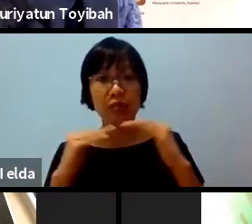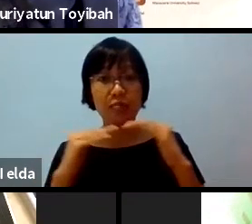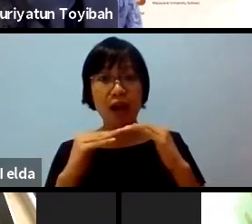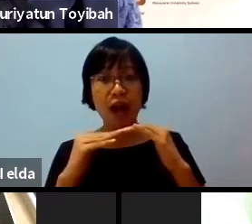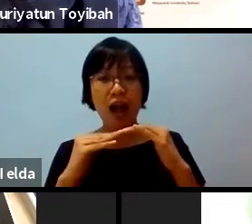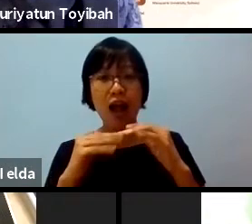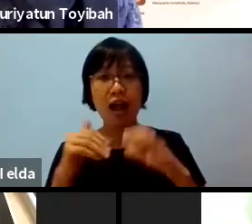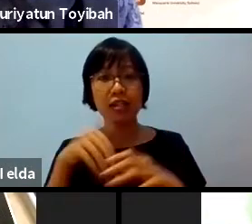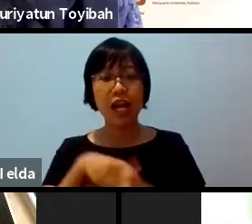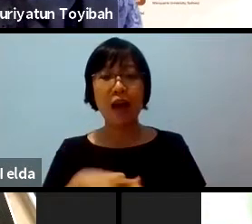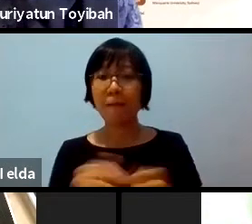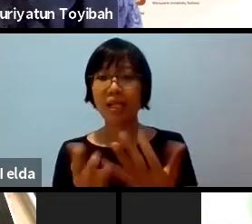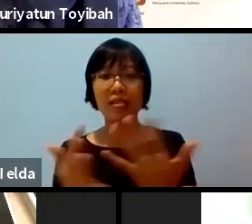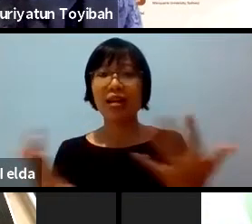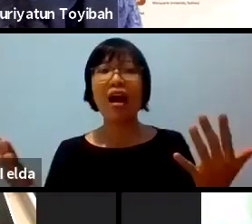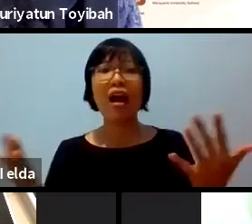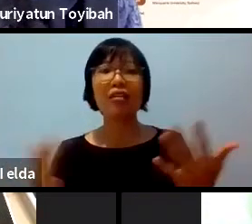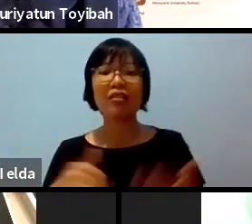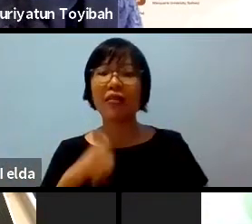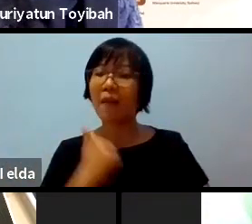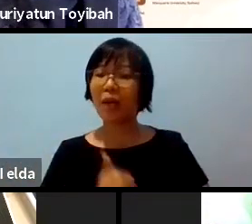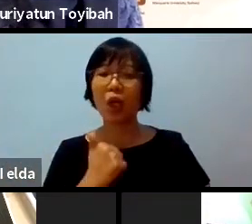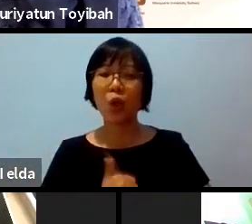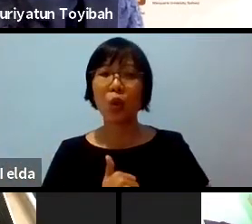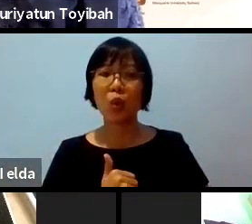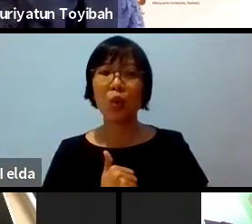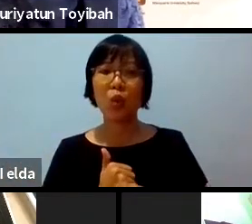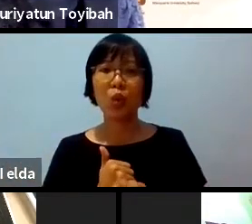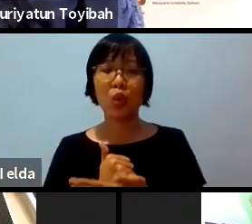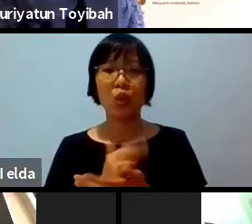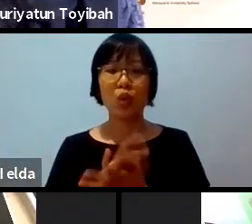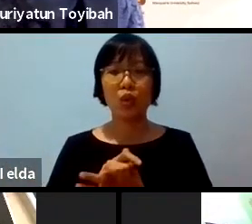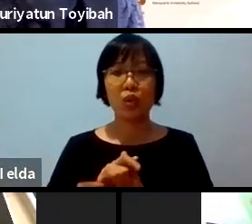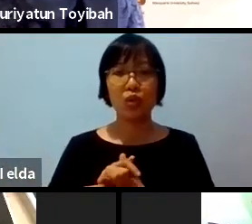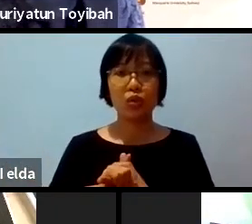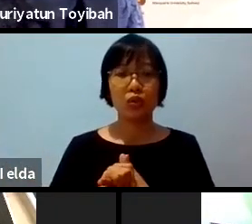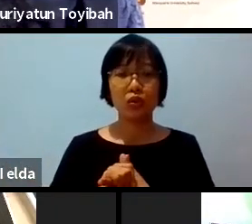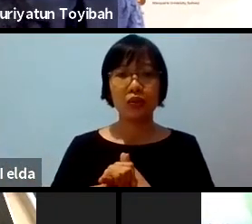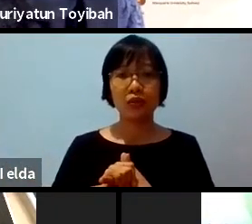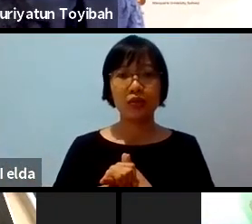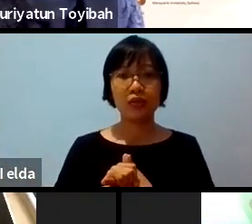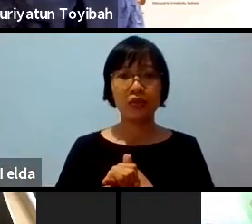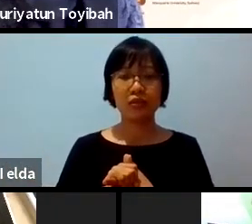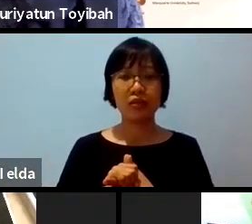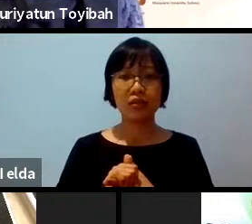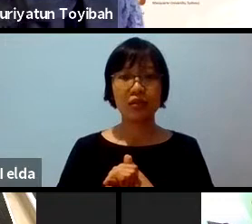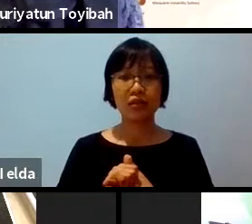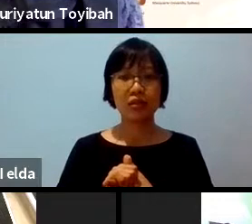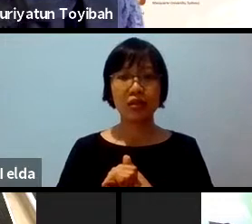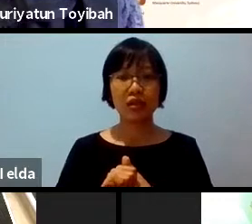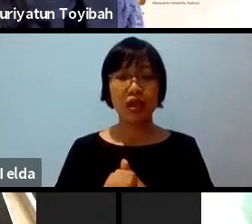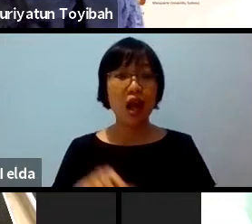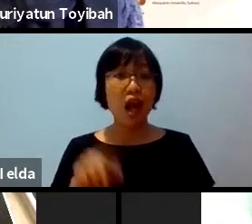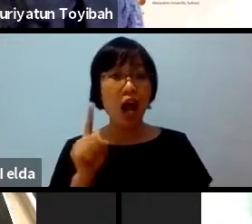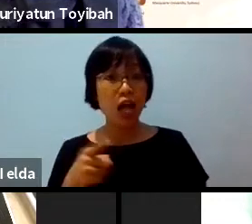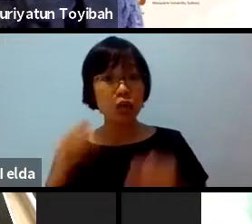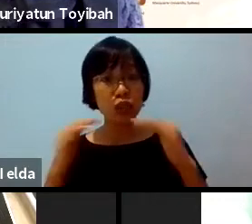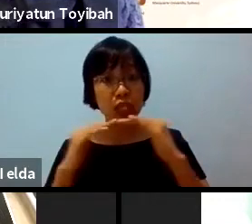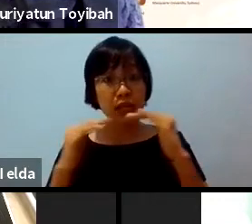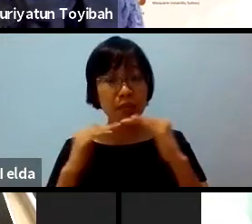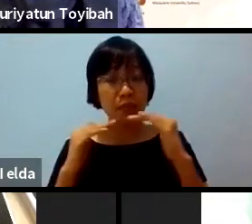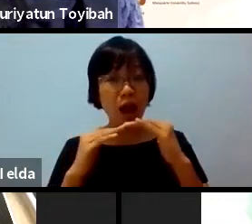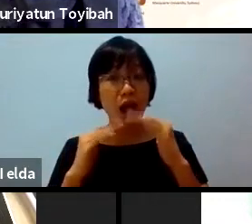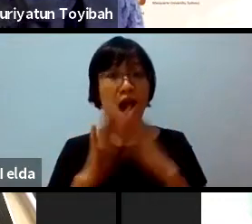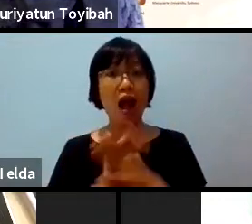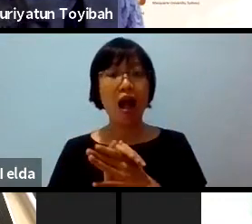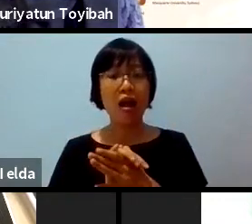mereka, bahwa menjaga keselarasan antara manusia, menjaga keselarasan antara manusia dan alam itu aspek yang penting. Jadi